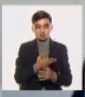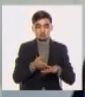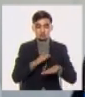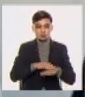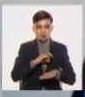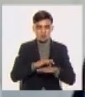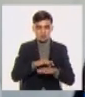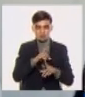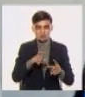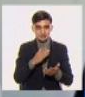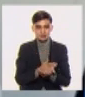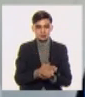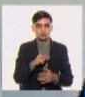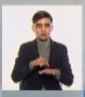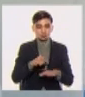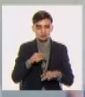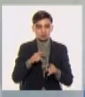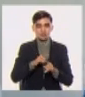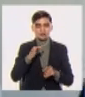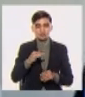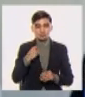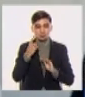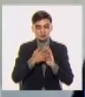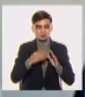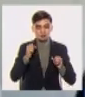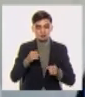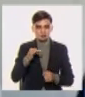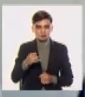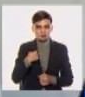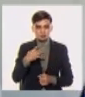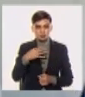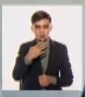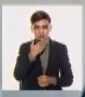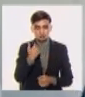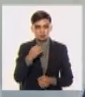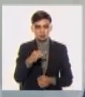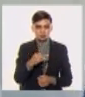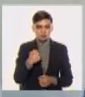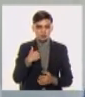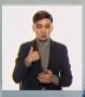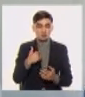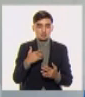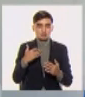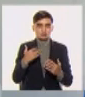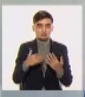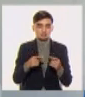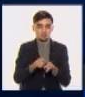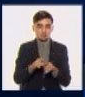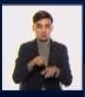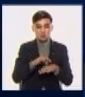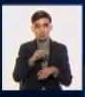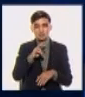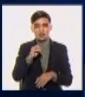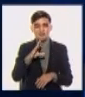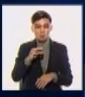тяжелом состоянии. Понятно, что мне нет 40, и я там полегче переношу ту же пневмонию.